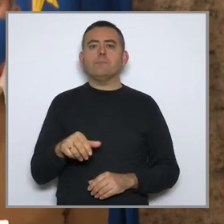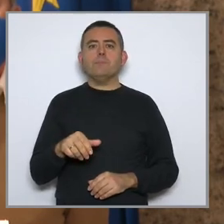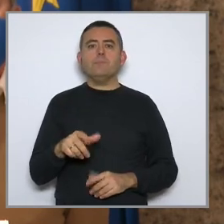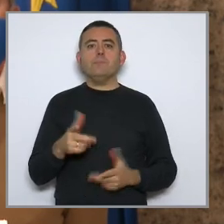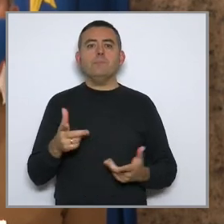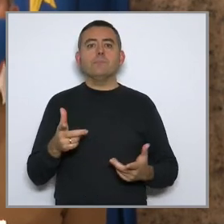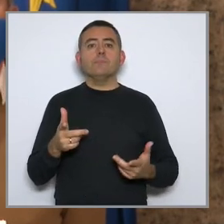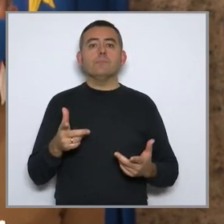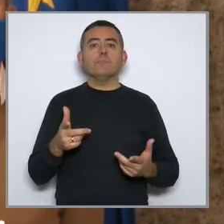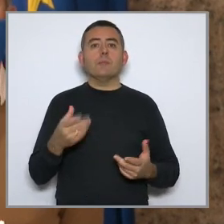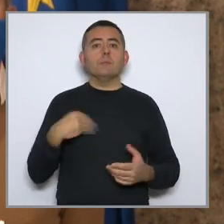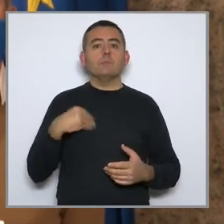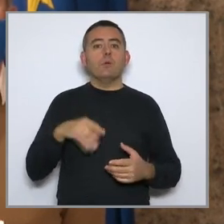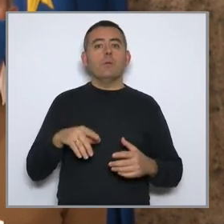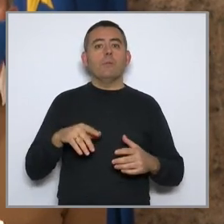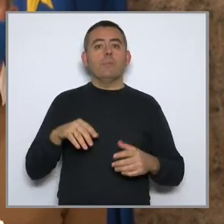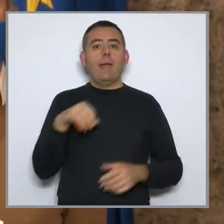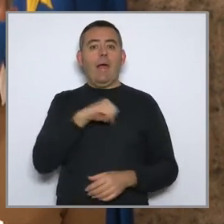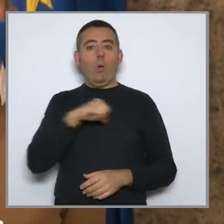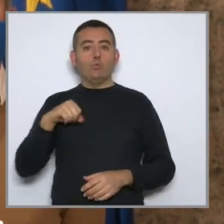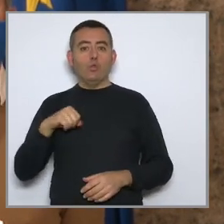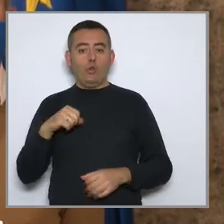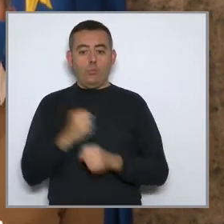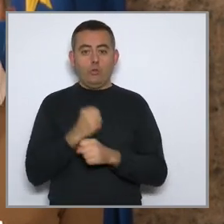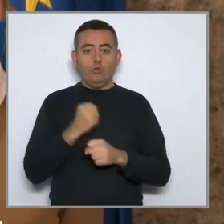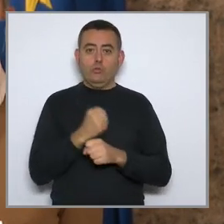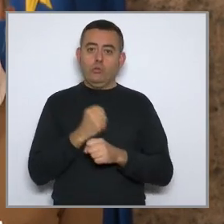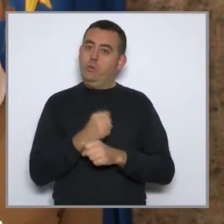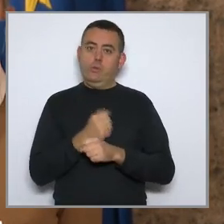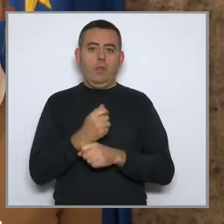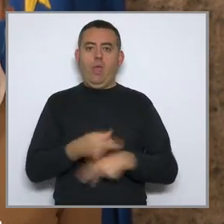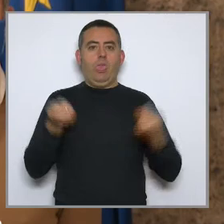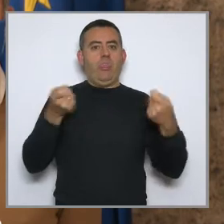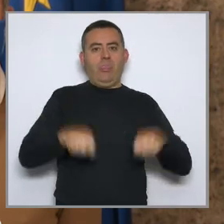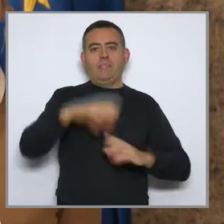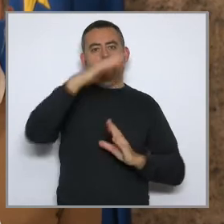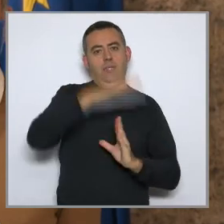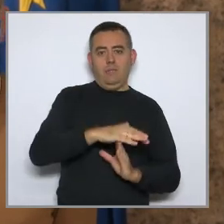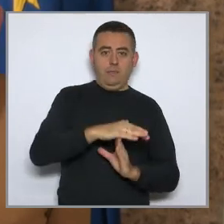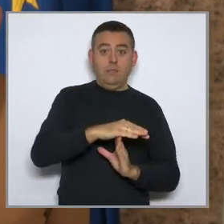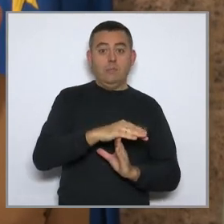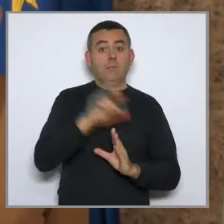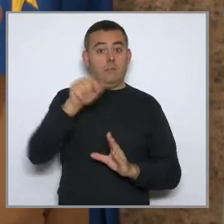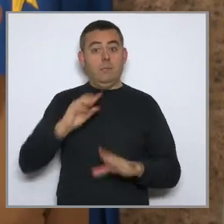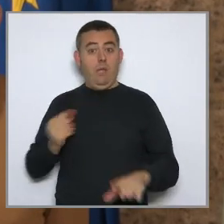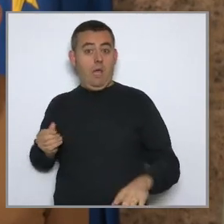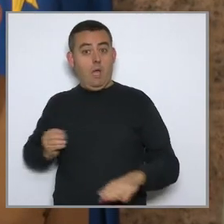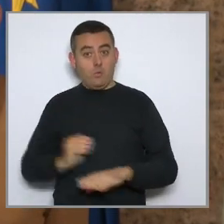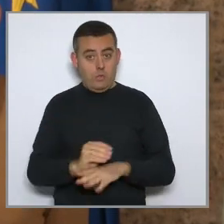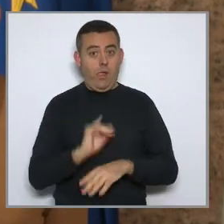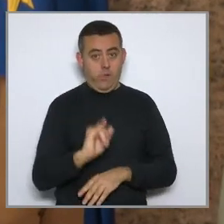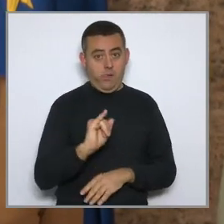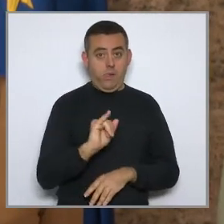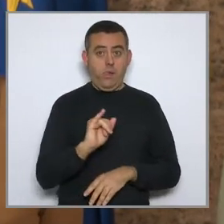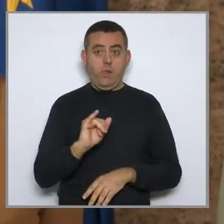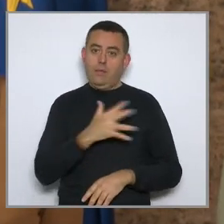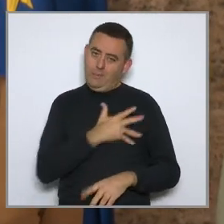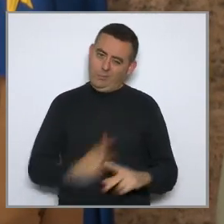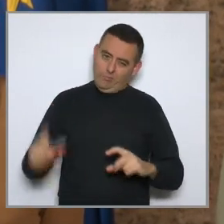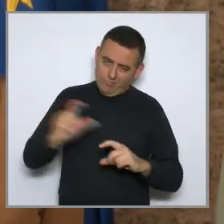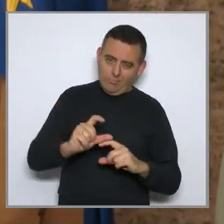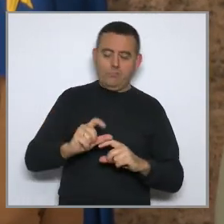els cessaments dels autònoms que tenen l'ajuda corresponent. Però en unes i en les altres hi ha un problema que